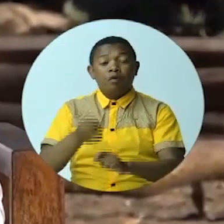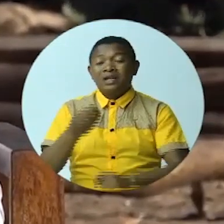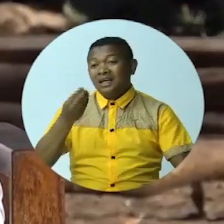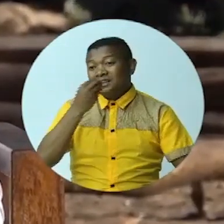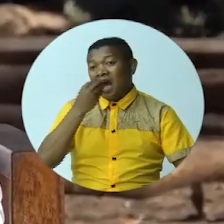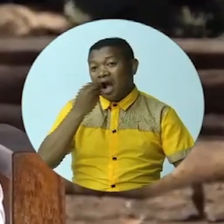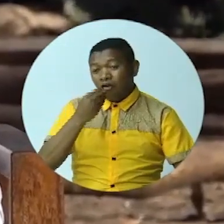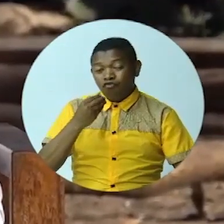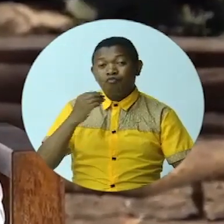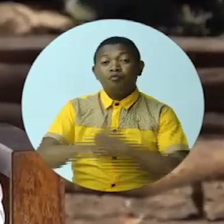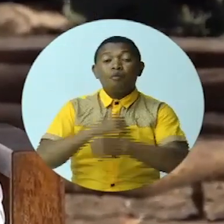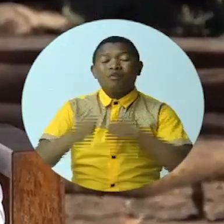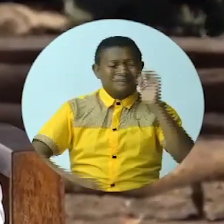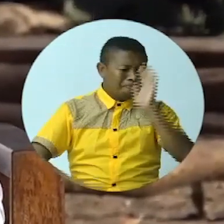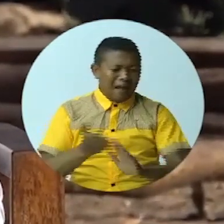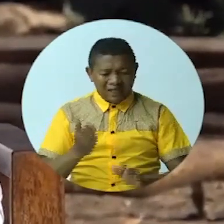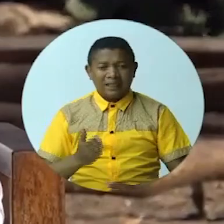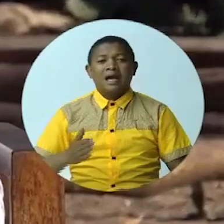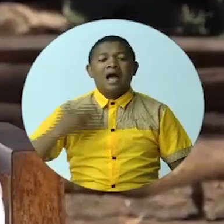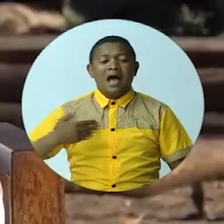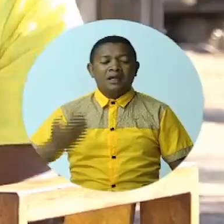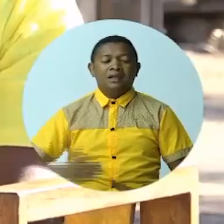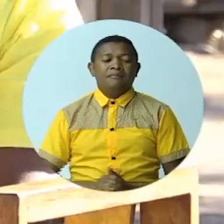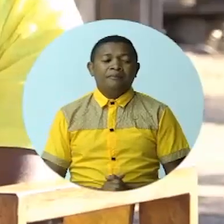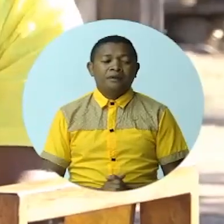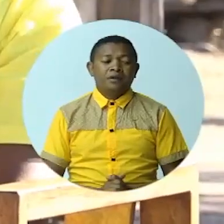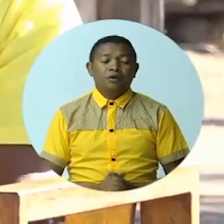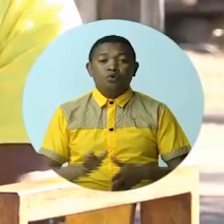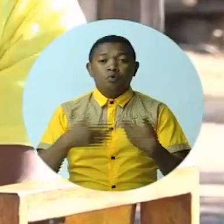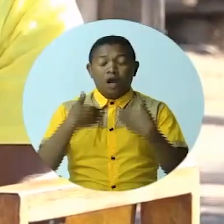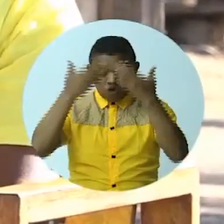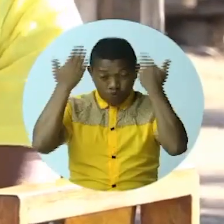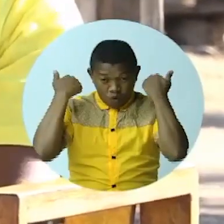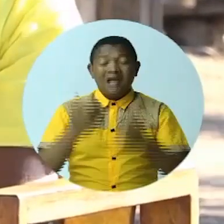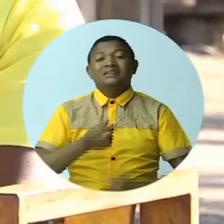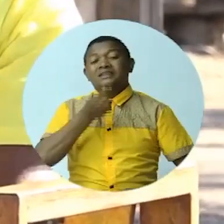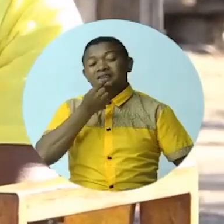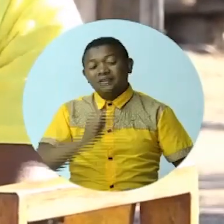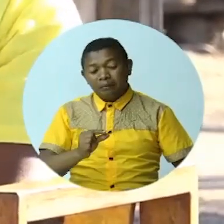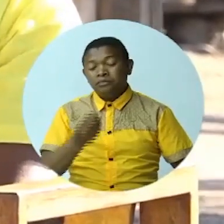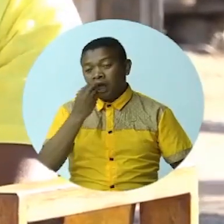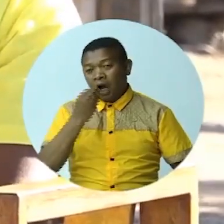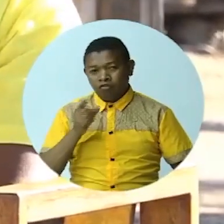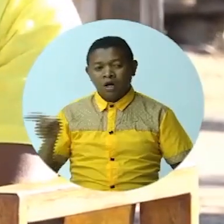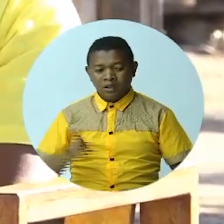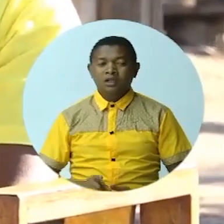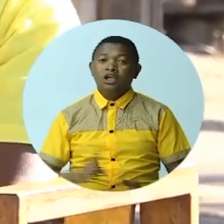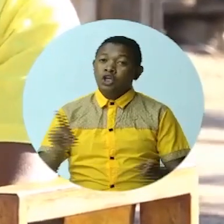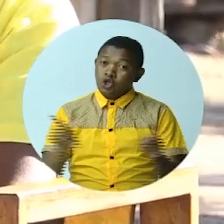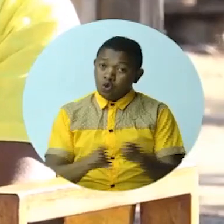zany ho an'ireo olona mizaly amin'ny tsy fanjarin-tsakafo. Eo ihany koa